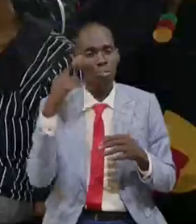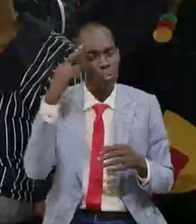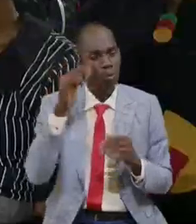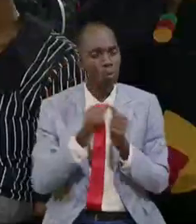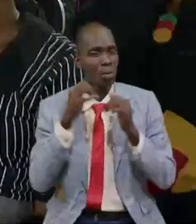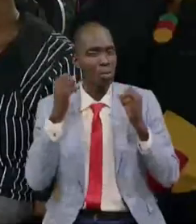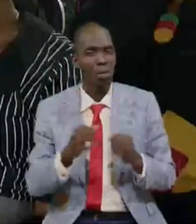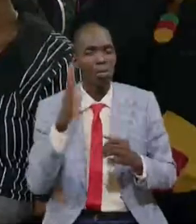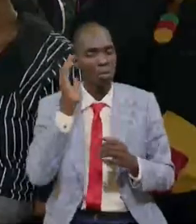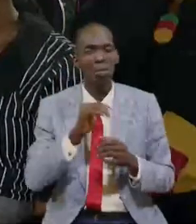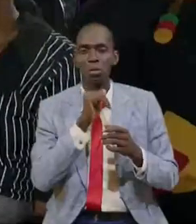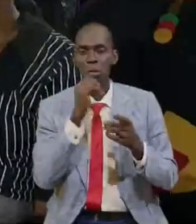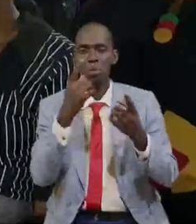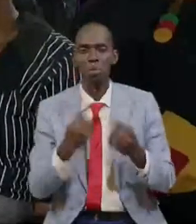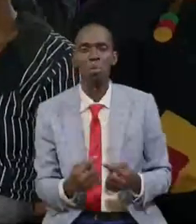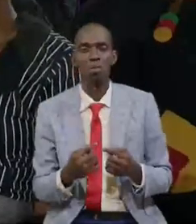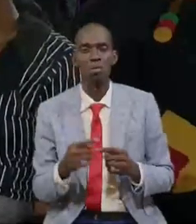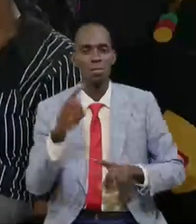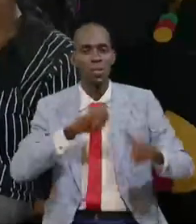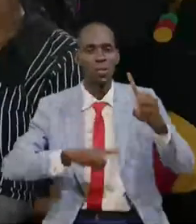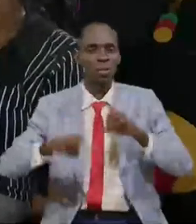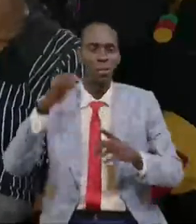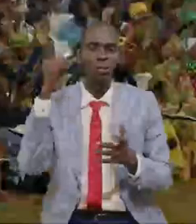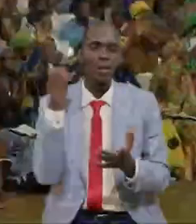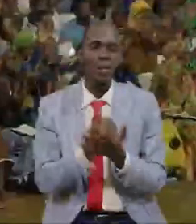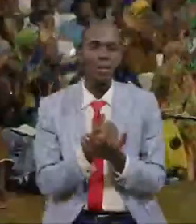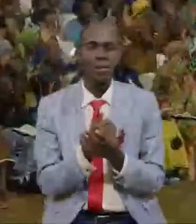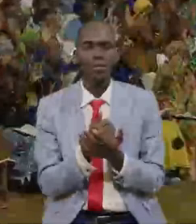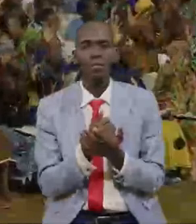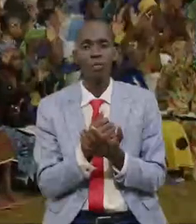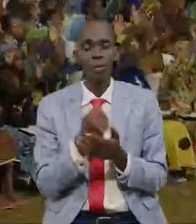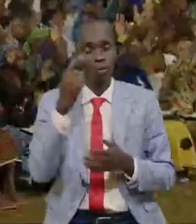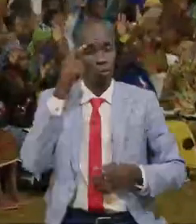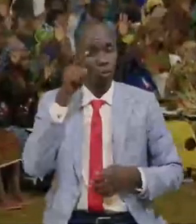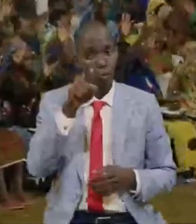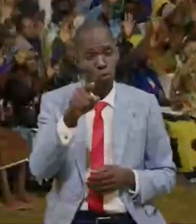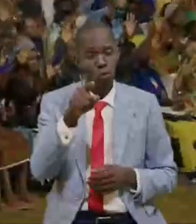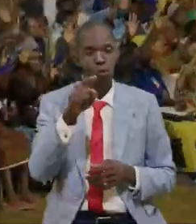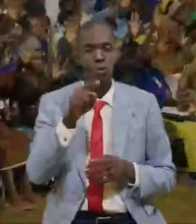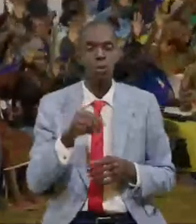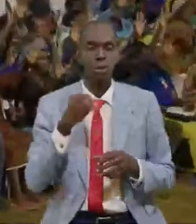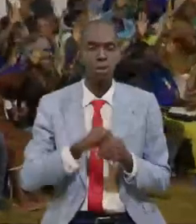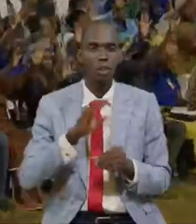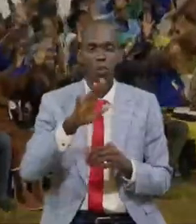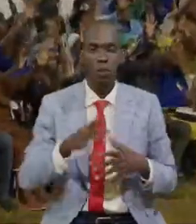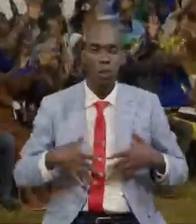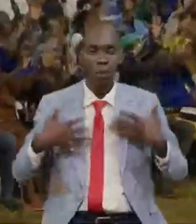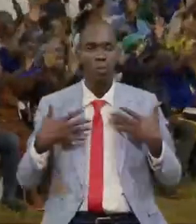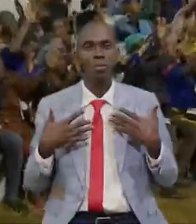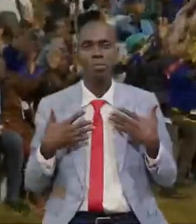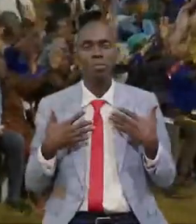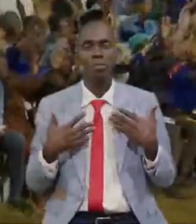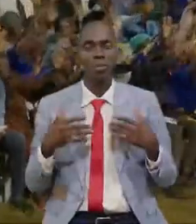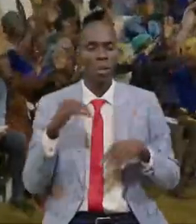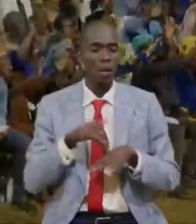ainsi la malédiction sans cause n'a point d'effet. Je regarde quelqu'un là-bas, je te regarde, ta vie